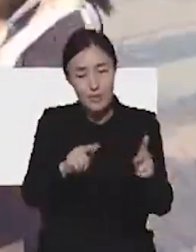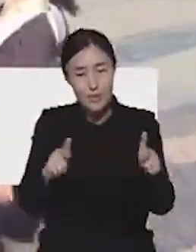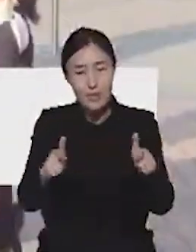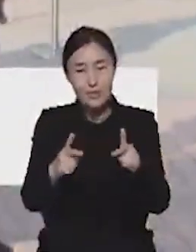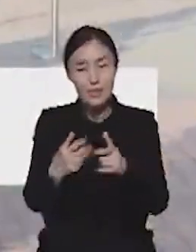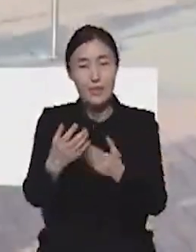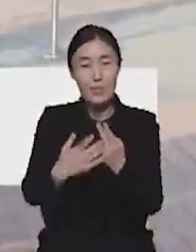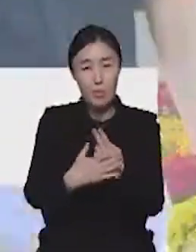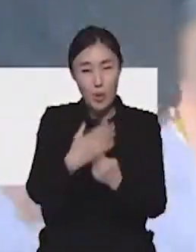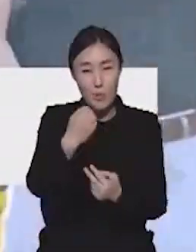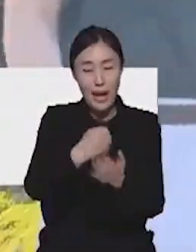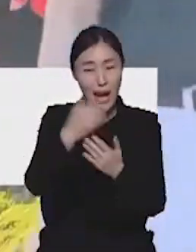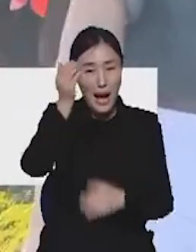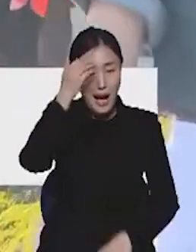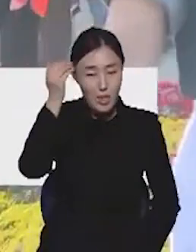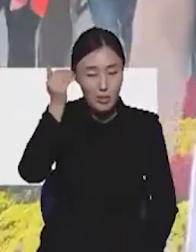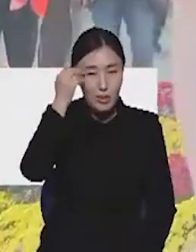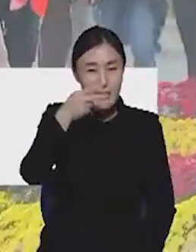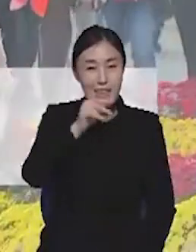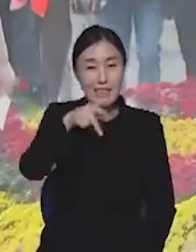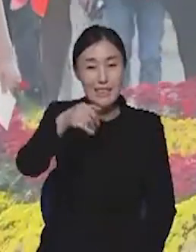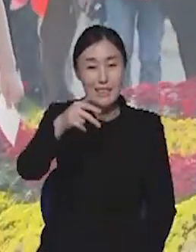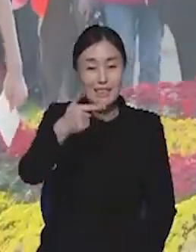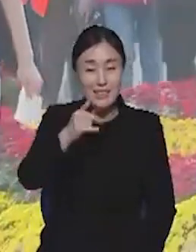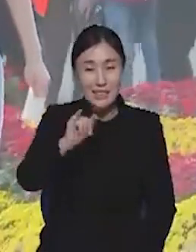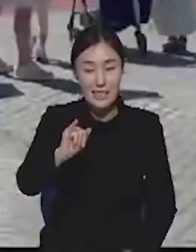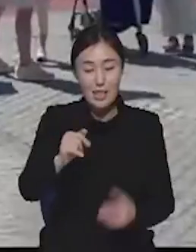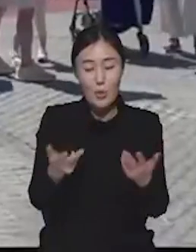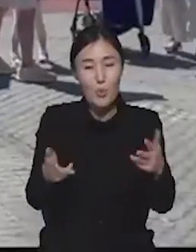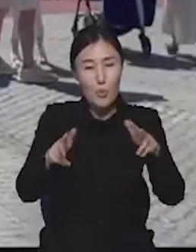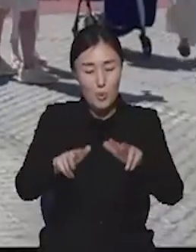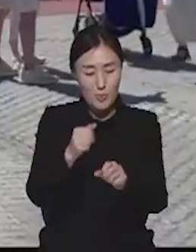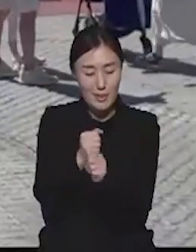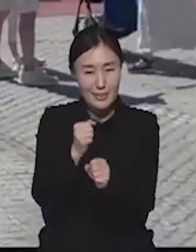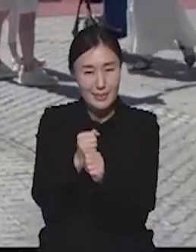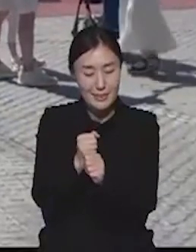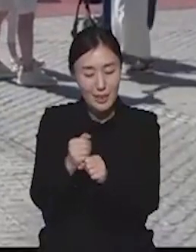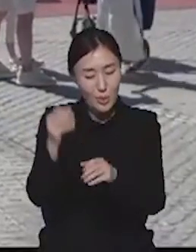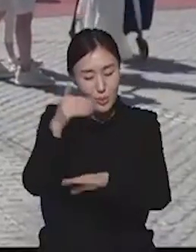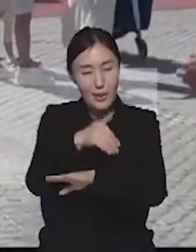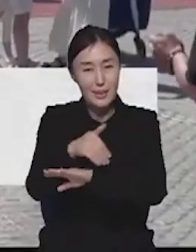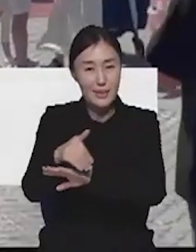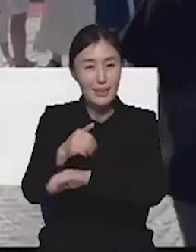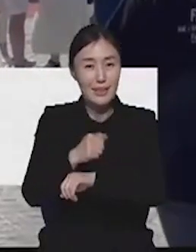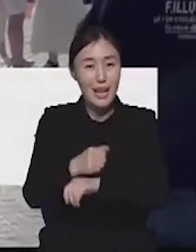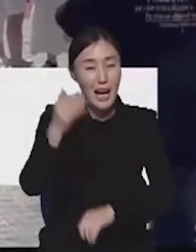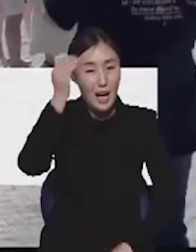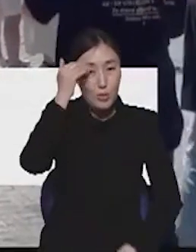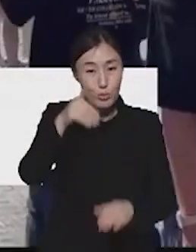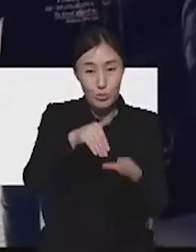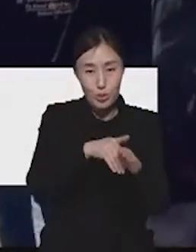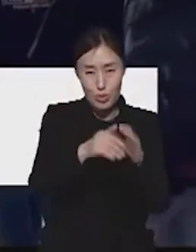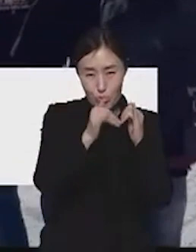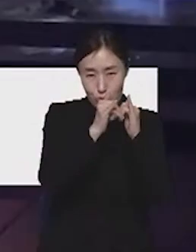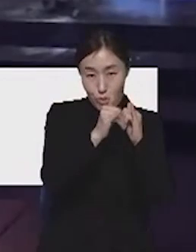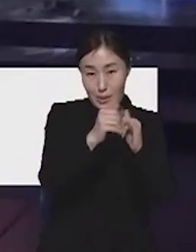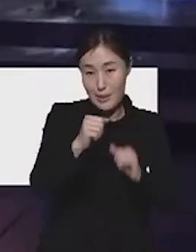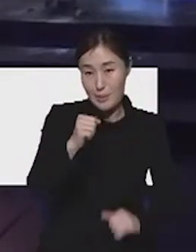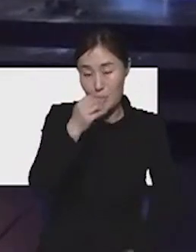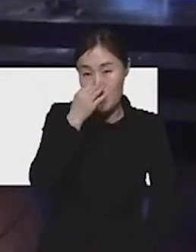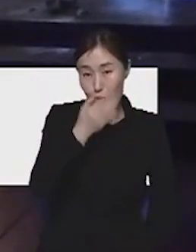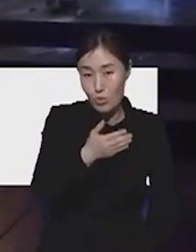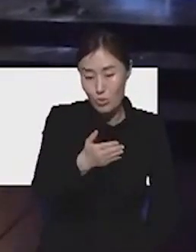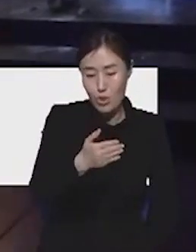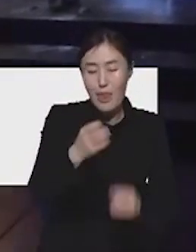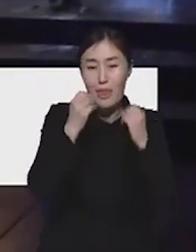덧입힌 한국형 K디즈니월드 조성에 나서기로 했습니다. K문화 콘텐츠의 우수성들을 입혀서